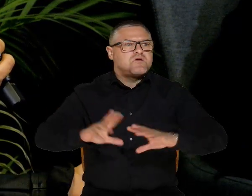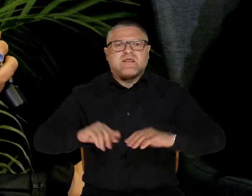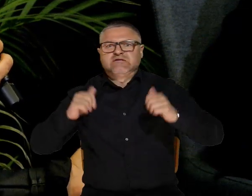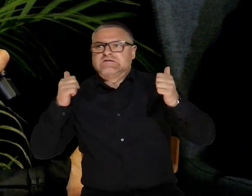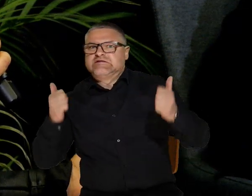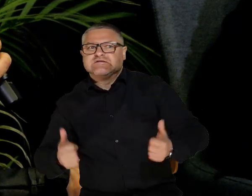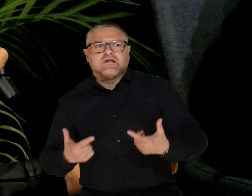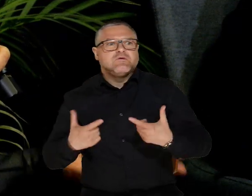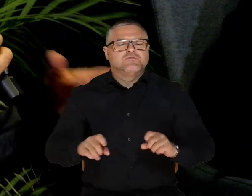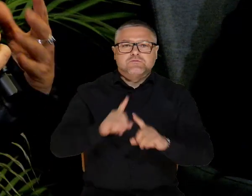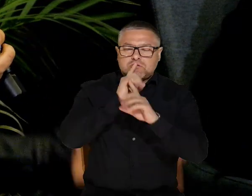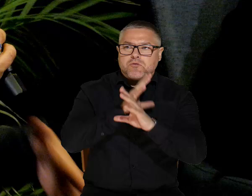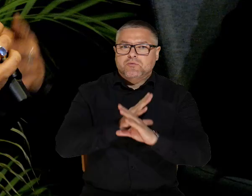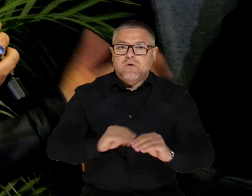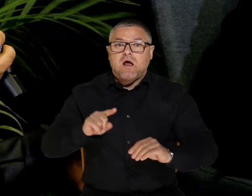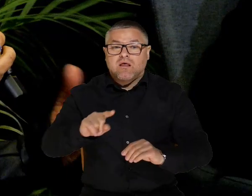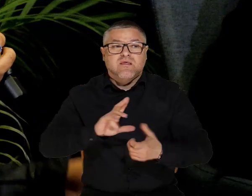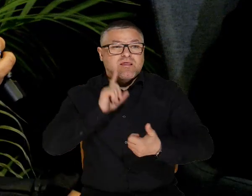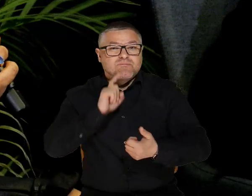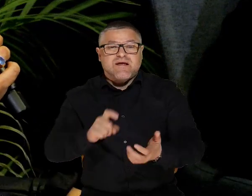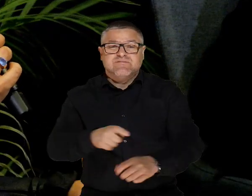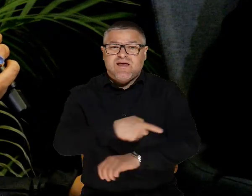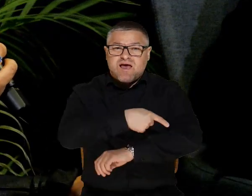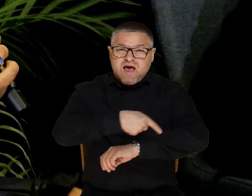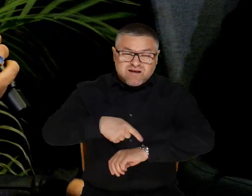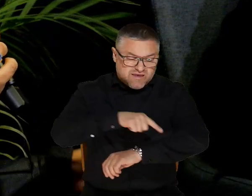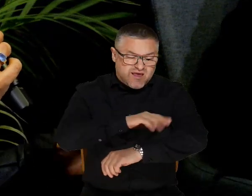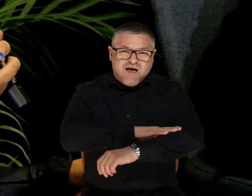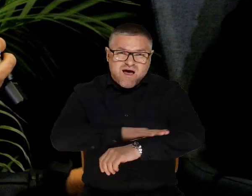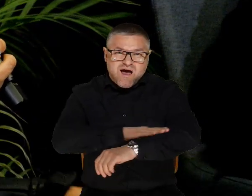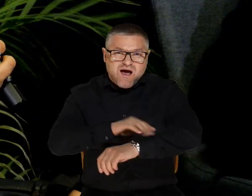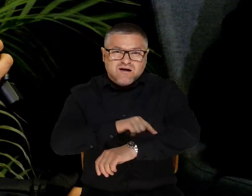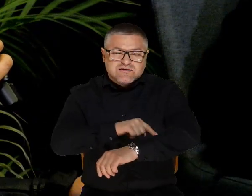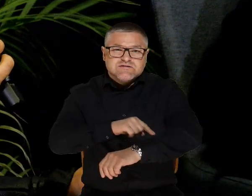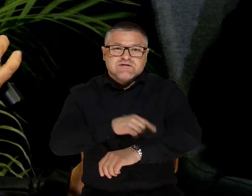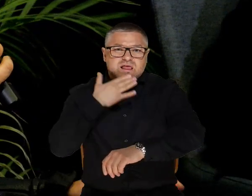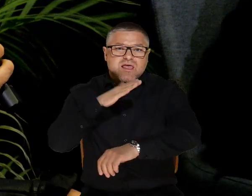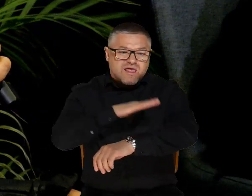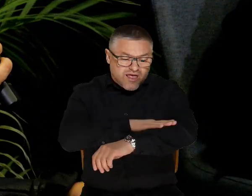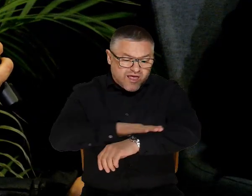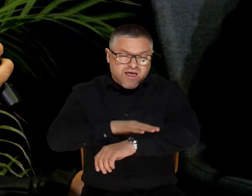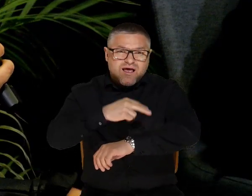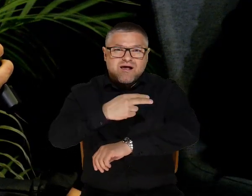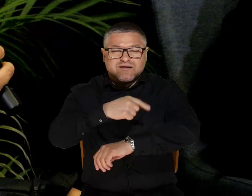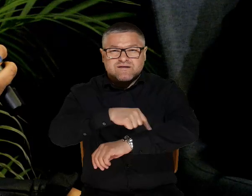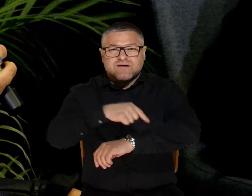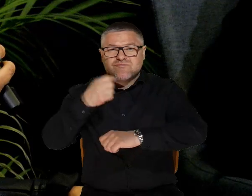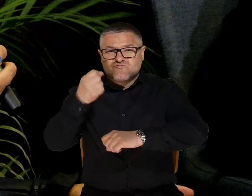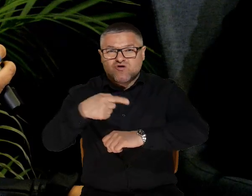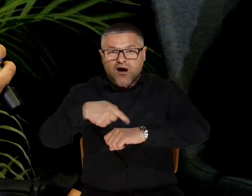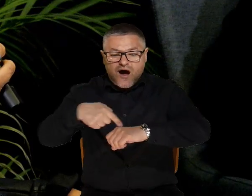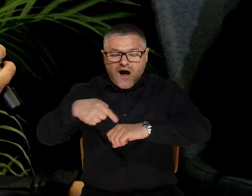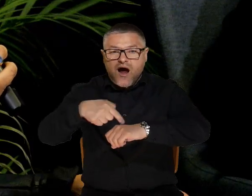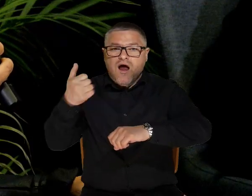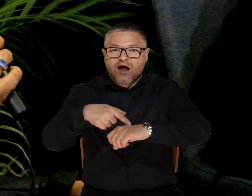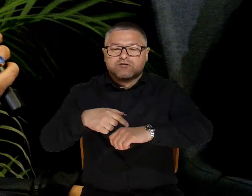stało. Nieprawda, no, ten strup ciągle gdzieś tam to wszystko pod tą zabliźnioną ledwo raną